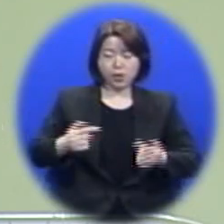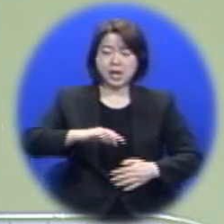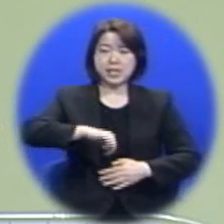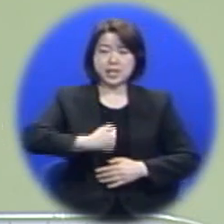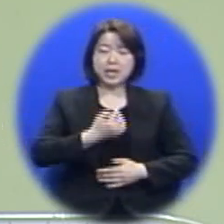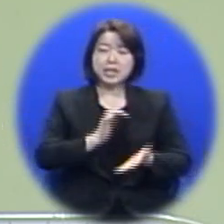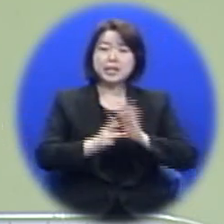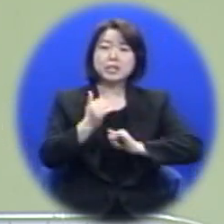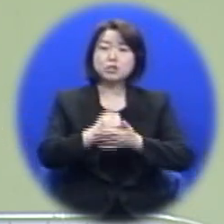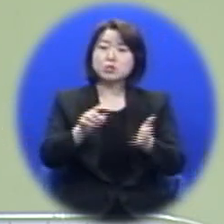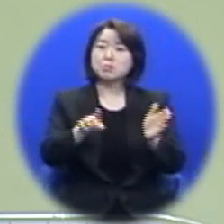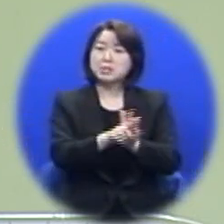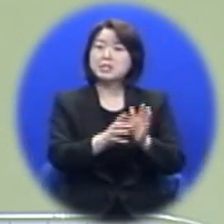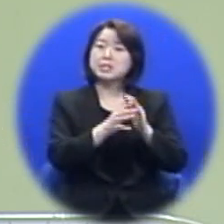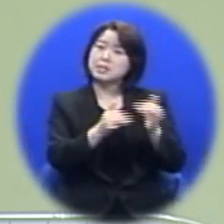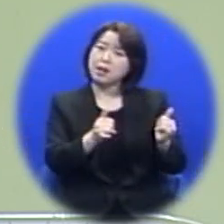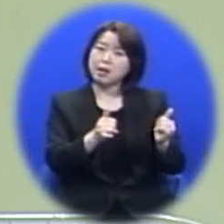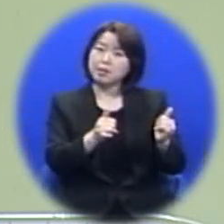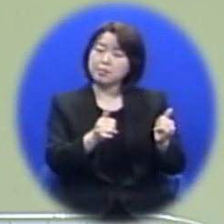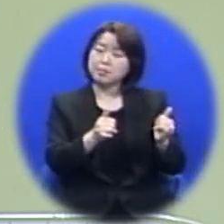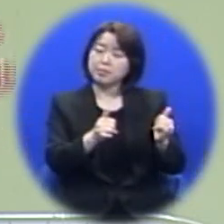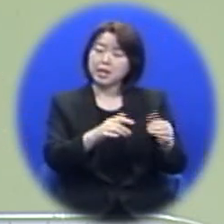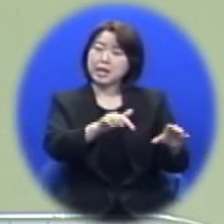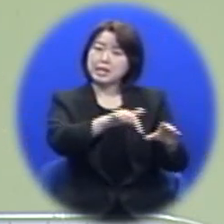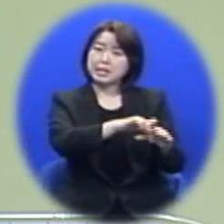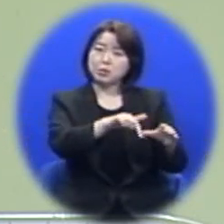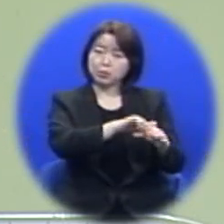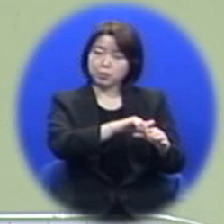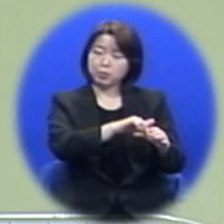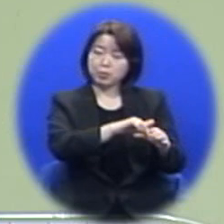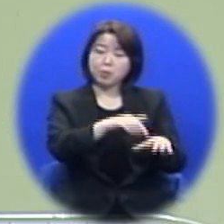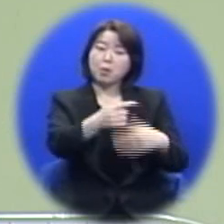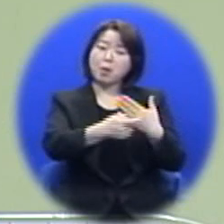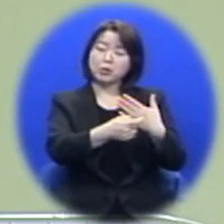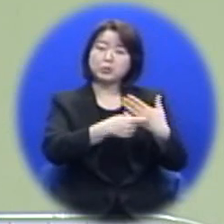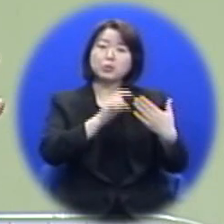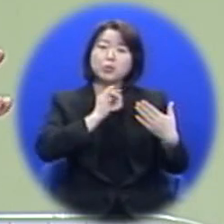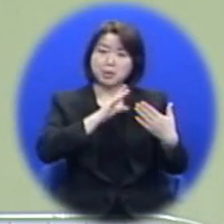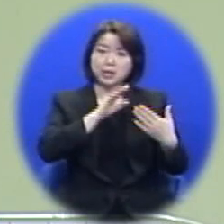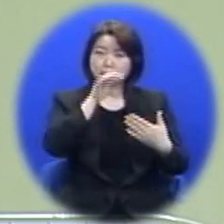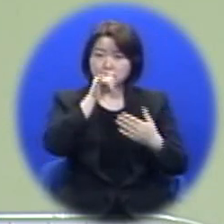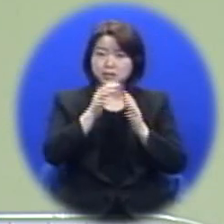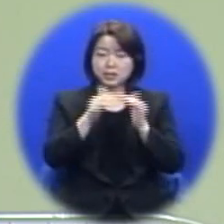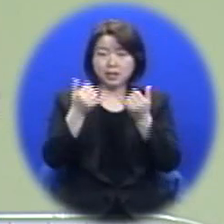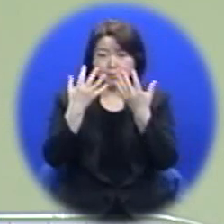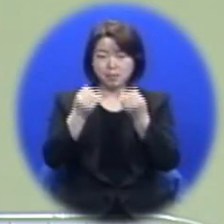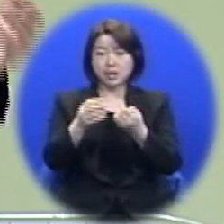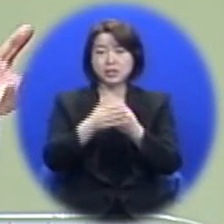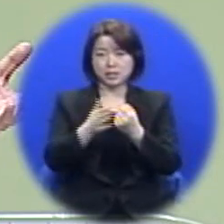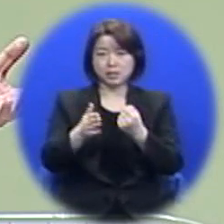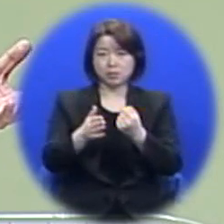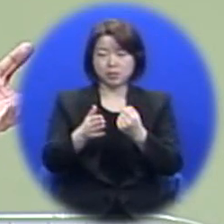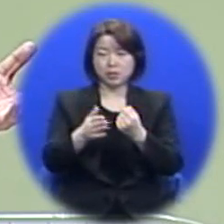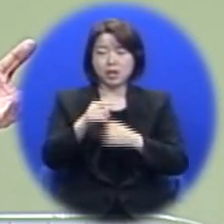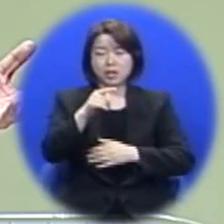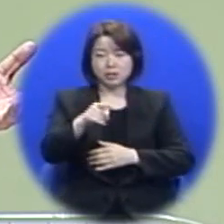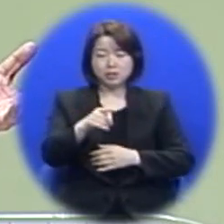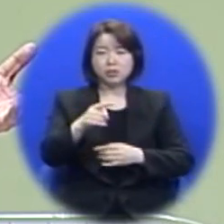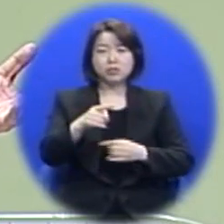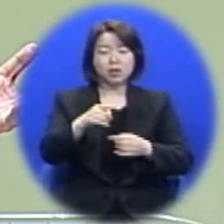믿는 사람이라고 하는 기독교인인 너무 많으니까 그런 목회자와 교회가 너무